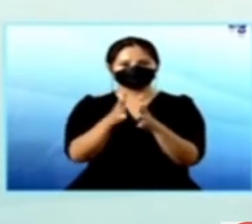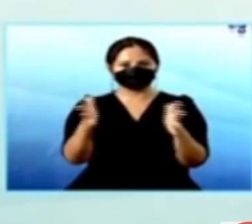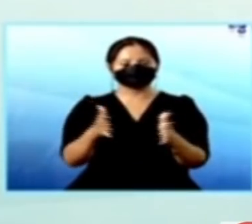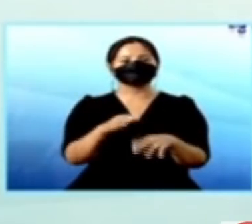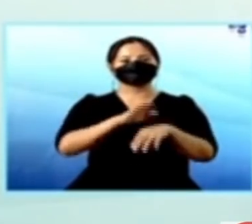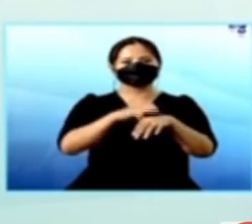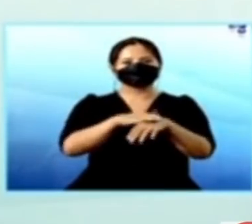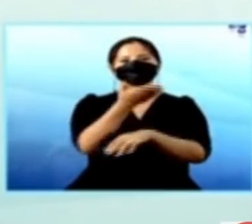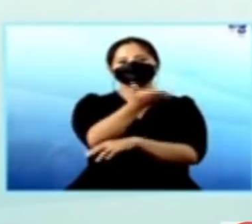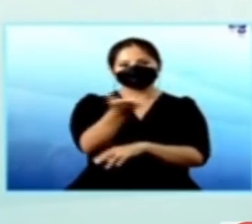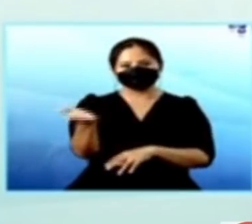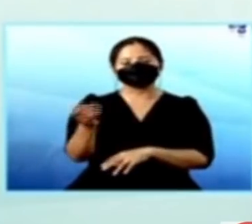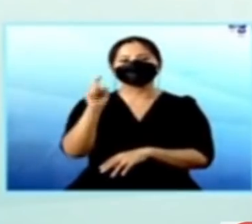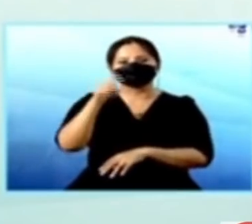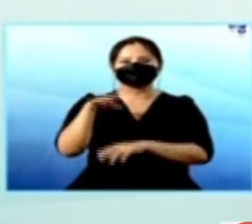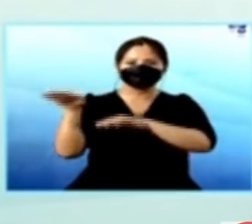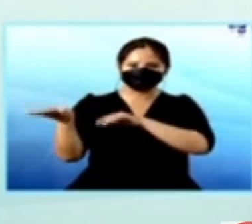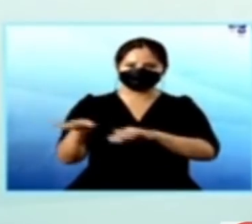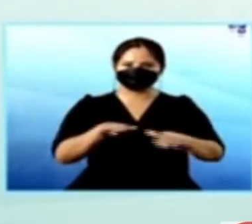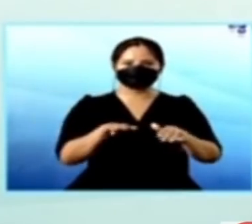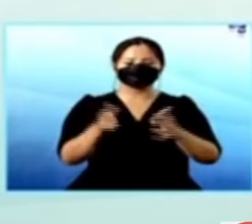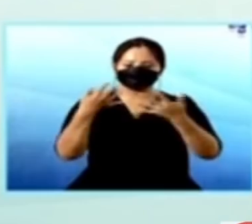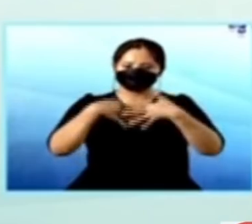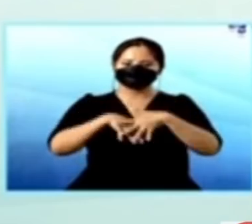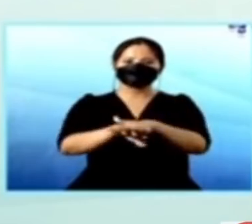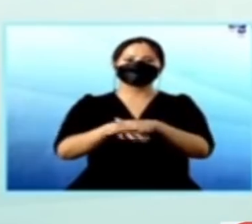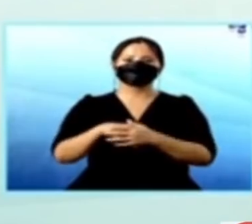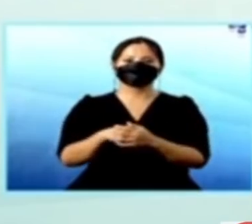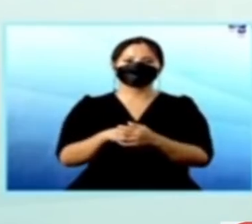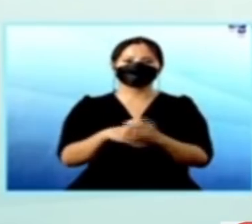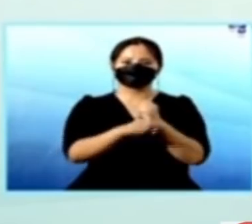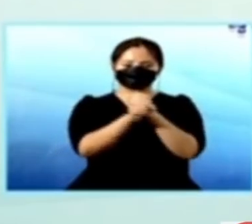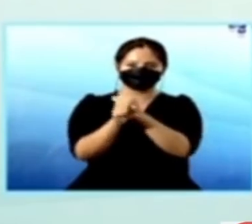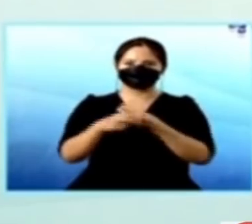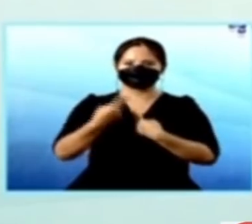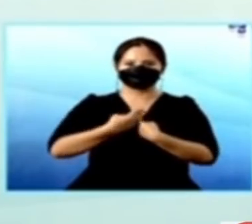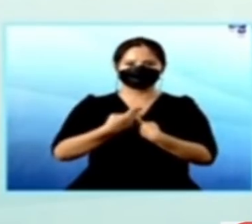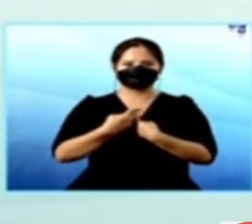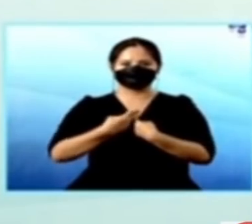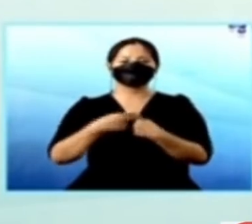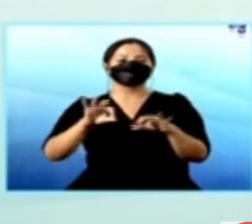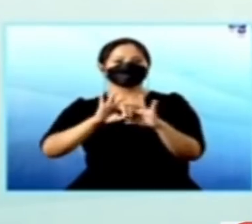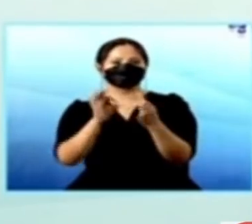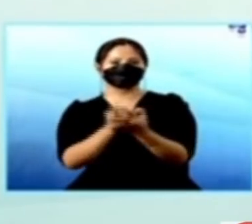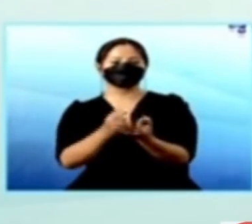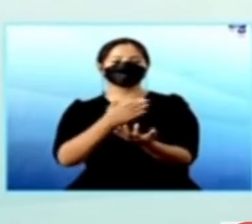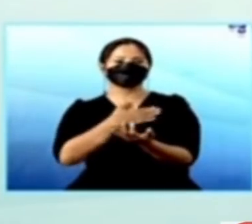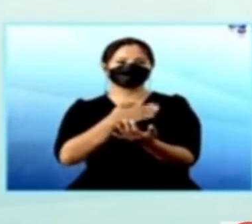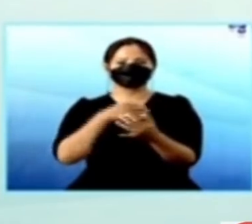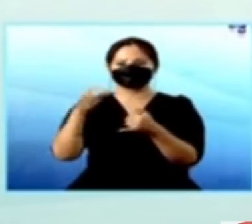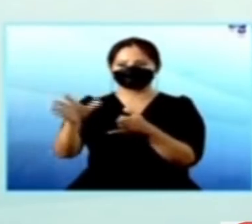กร้องให้พร้อมกันห่มไม้ห่มมือปกป้องตนเองปกป้องครอบครัวของเขาจากการติด